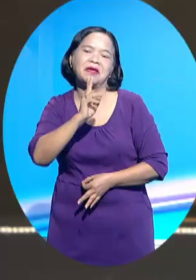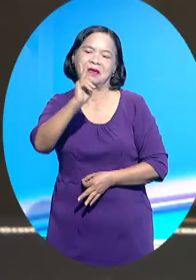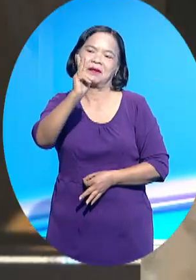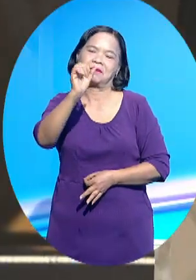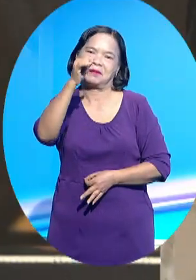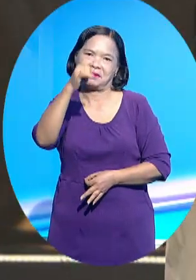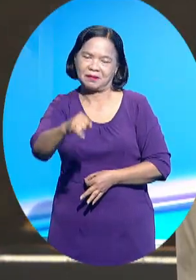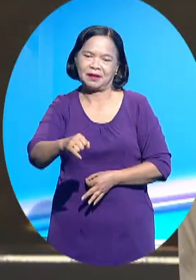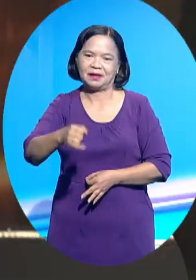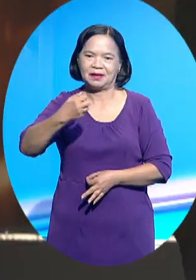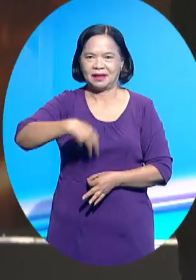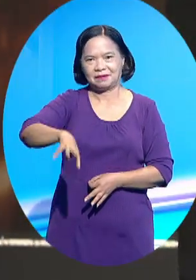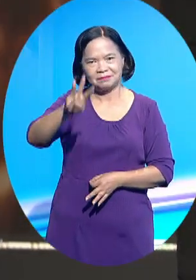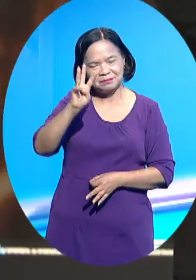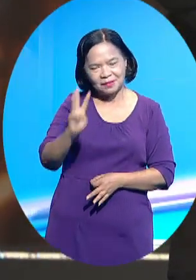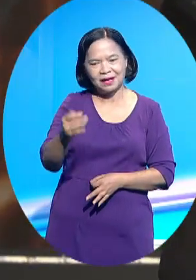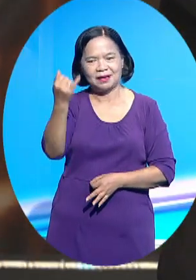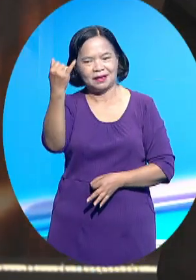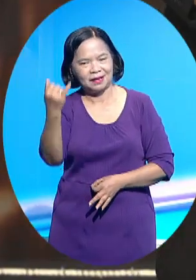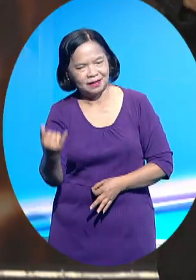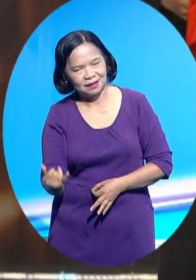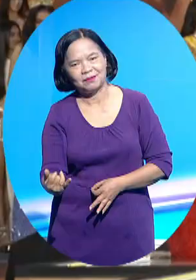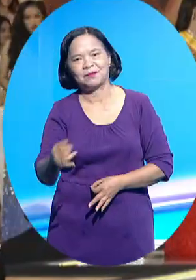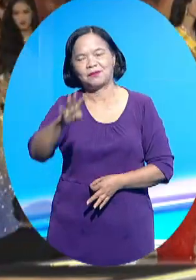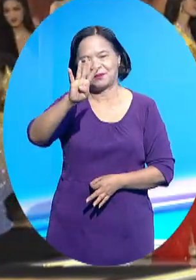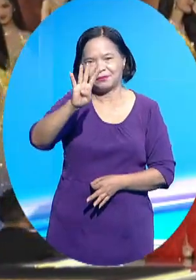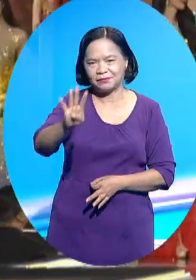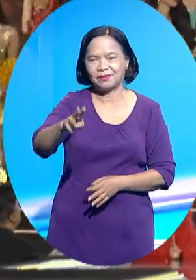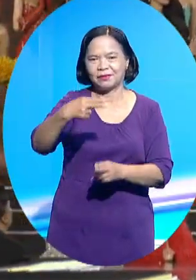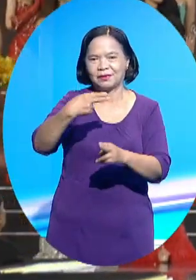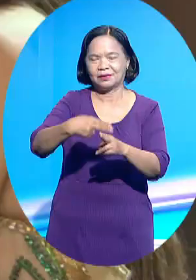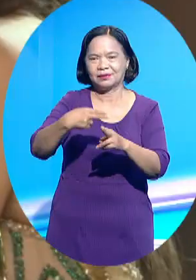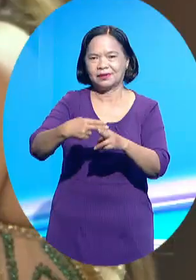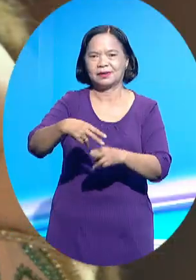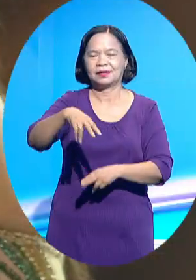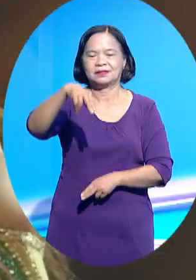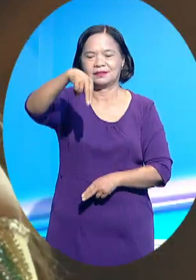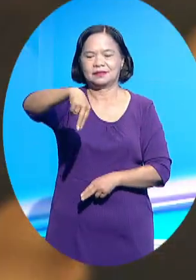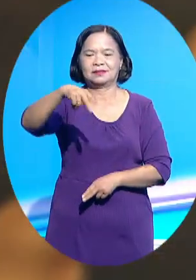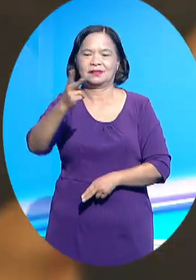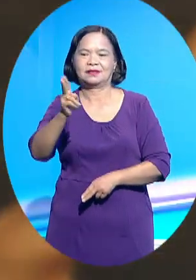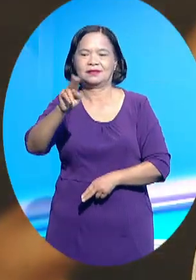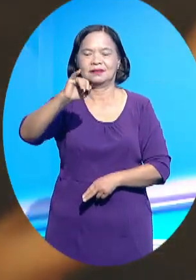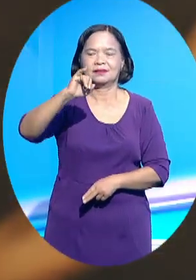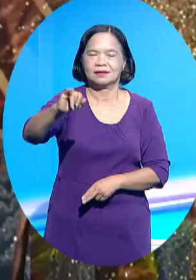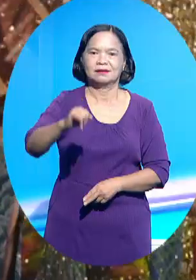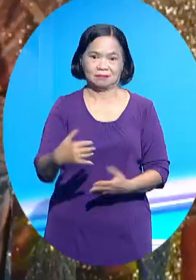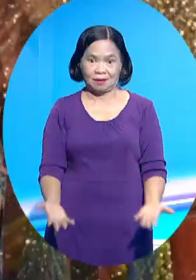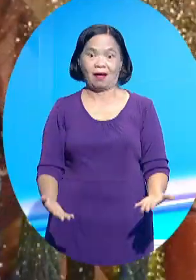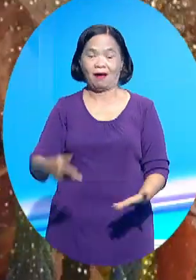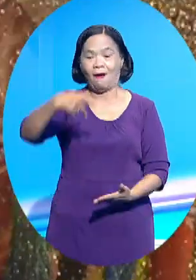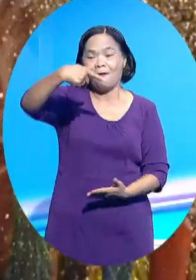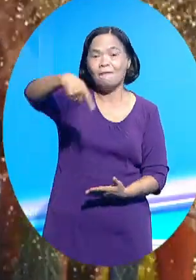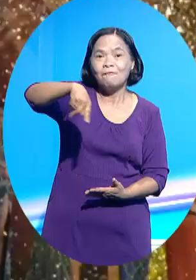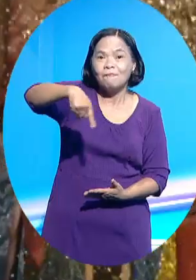từ Thái Bình đã giành ngôi á hậu 3 và cuối cùng vị trí á hậu 4 thuộc về thí sinh Đặng Hoàng Tâm dư hiện tại Lê Hoàng Phương là CEO